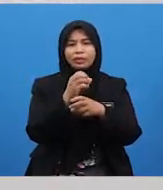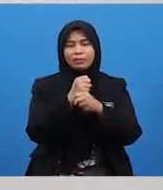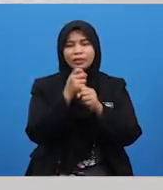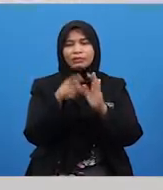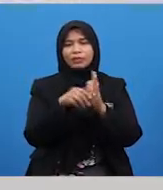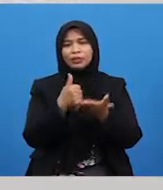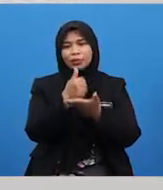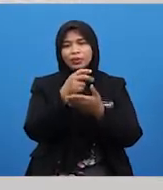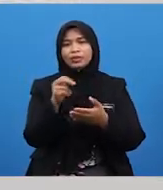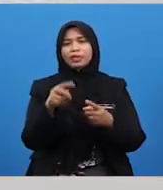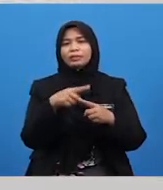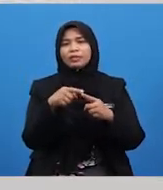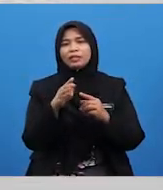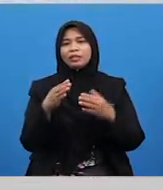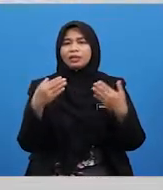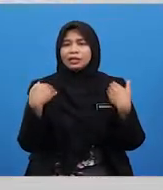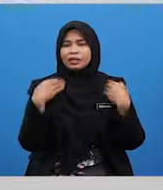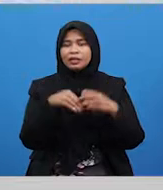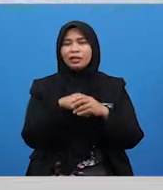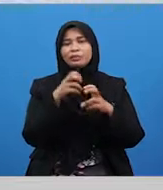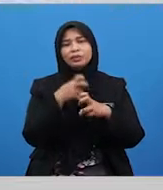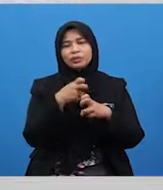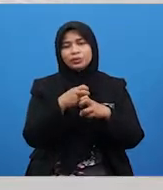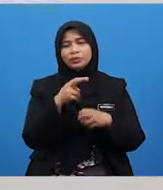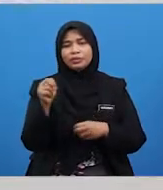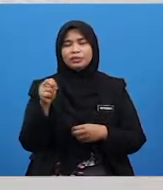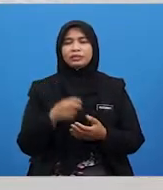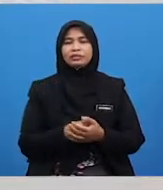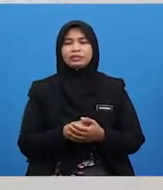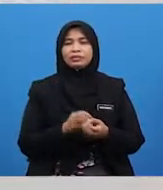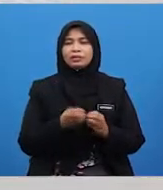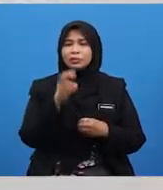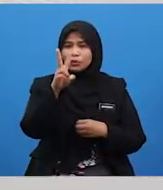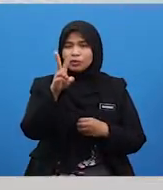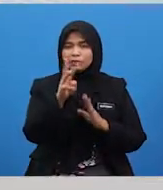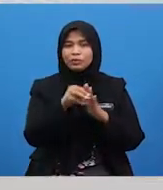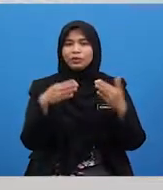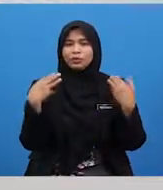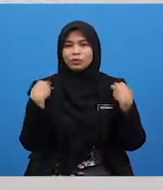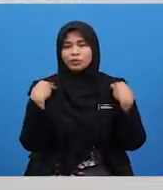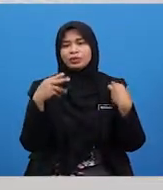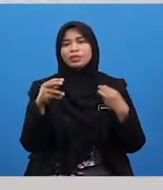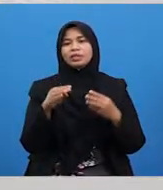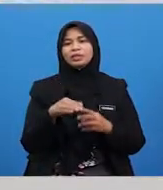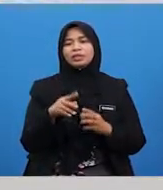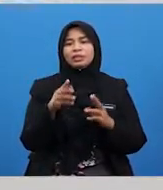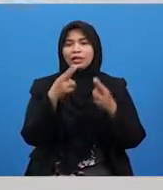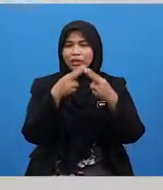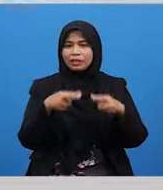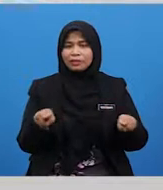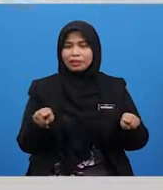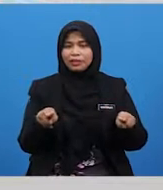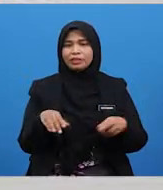mendapat pertolongan apabila berada dalam kesusahan. Kedua, mewujudkan suasana harmoni dan